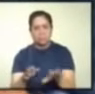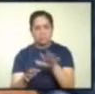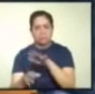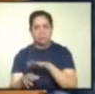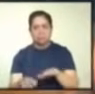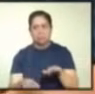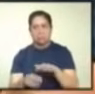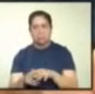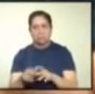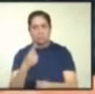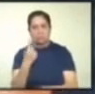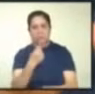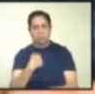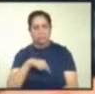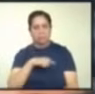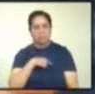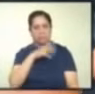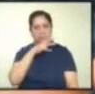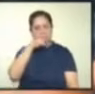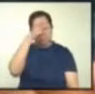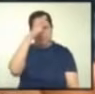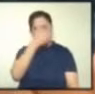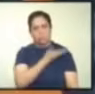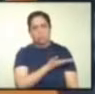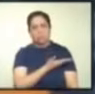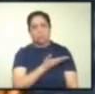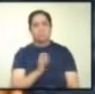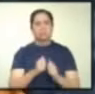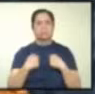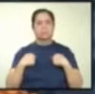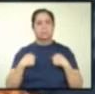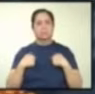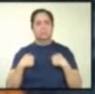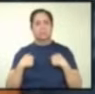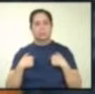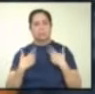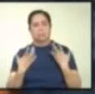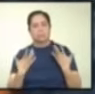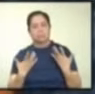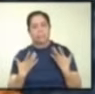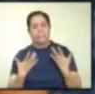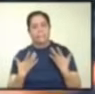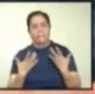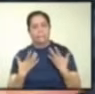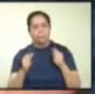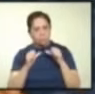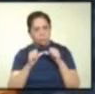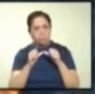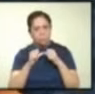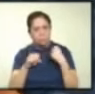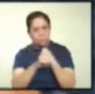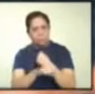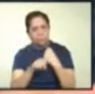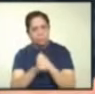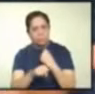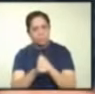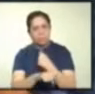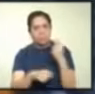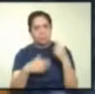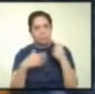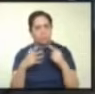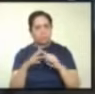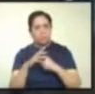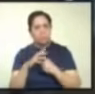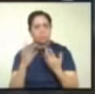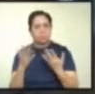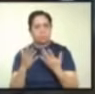yung isa sa mga sa magulang namin. Paano na kami na patuloy na lumalaban sa kung ano yung sinimula